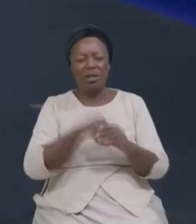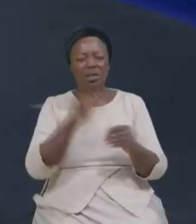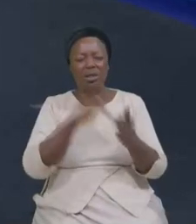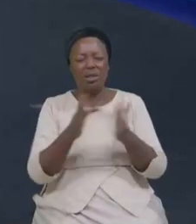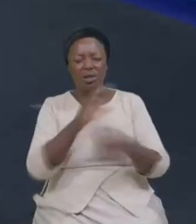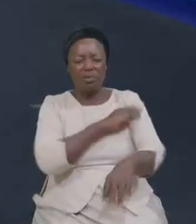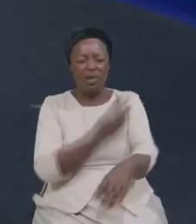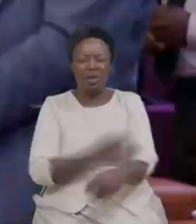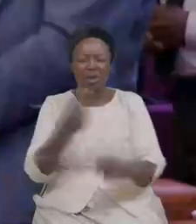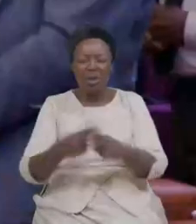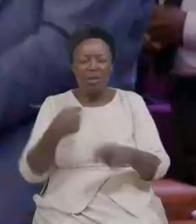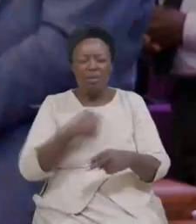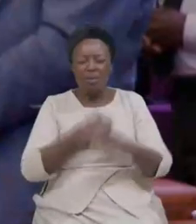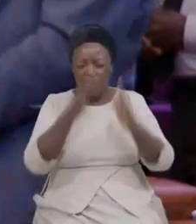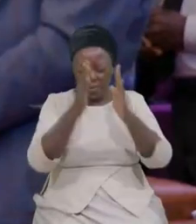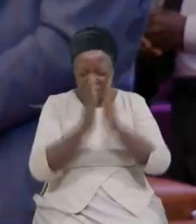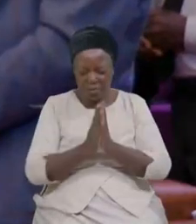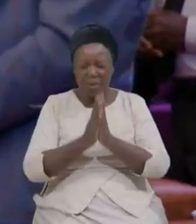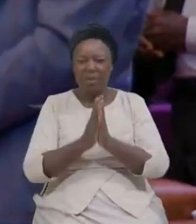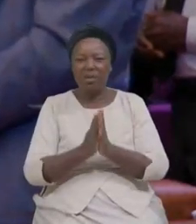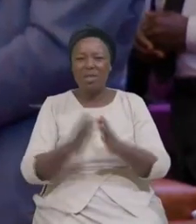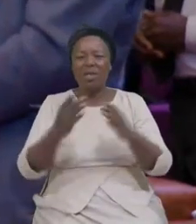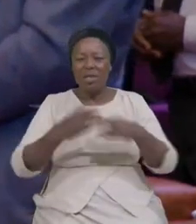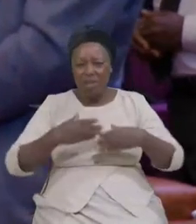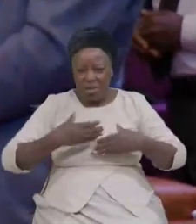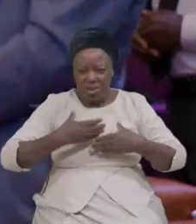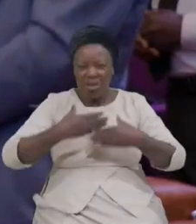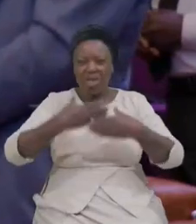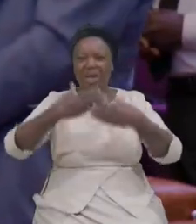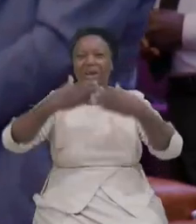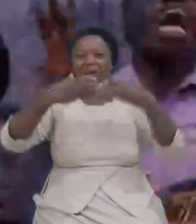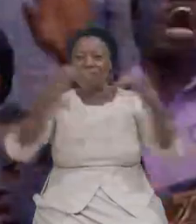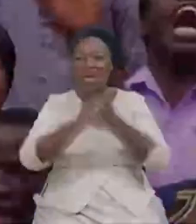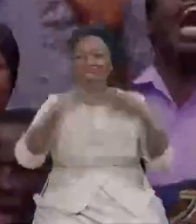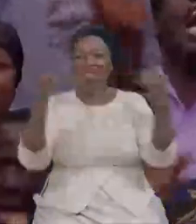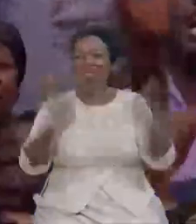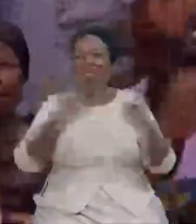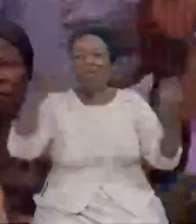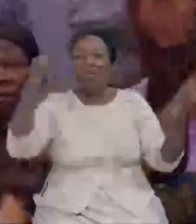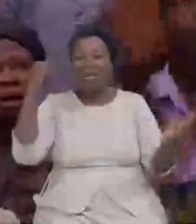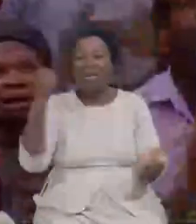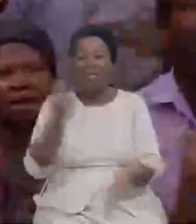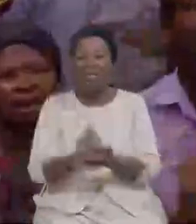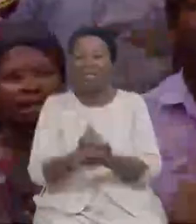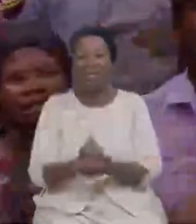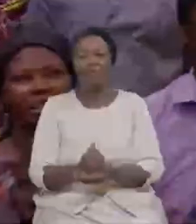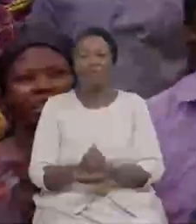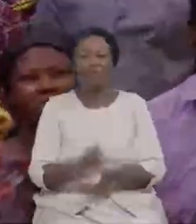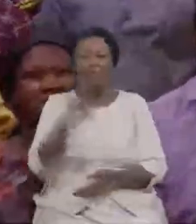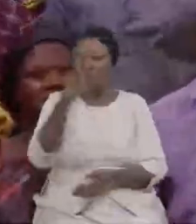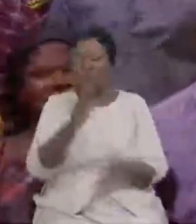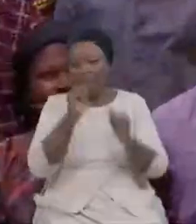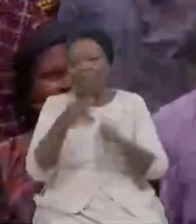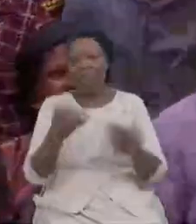prions. Donnez-moi un bon amen de célébration. Que Dieu bénisse. Aujourd'hui, nous considérons